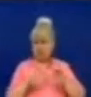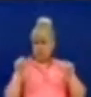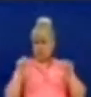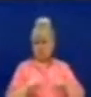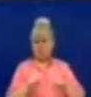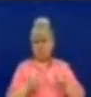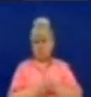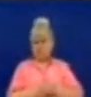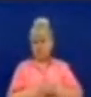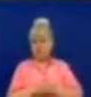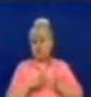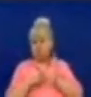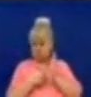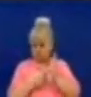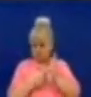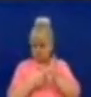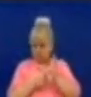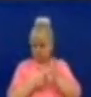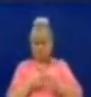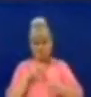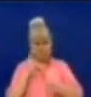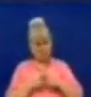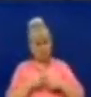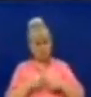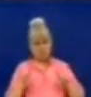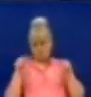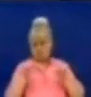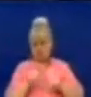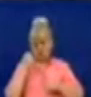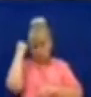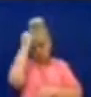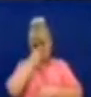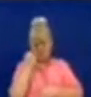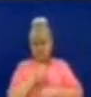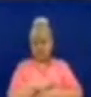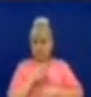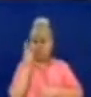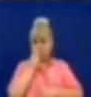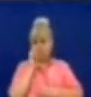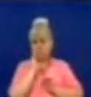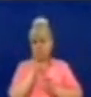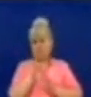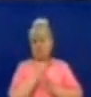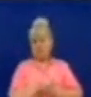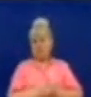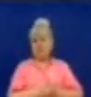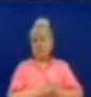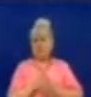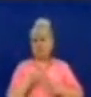ose tregon që vërtet po ja duam të keqen vendit, ose tregon që nuk marrin vesh fare nga këto çështje. Po cila do